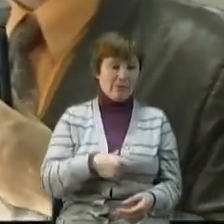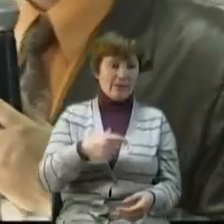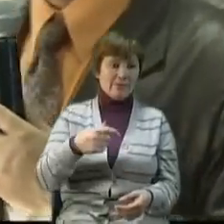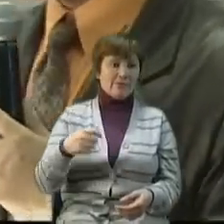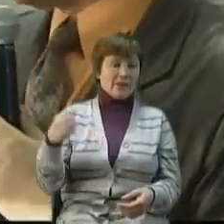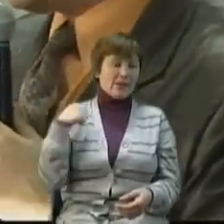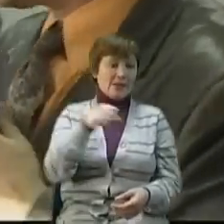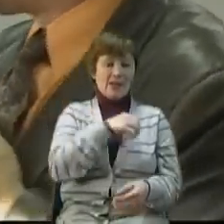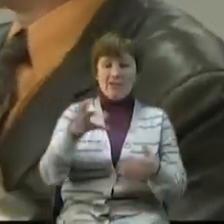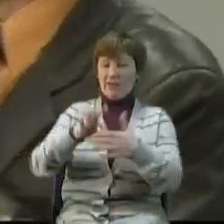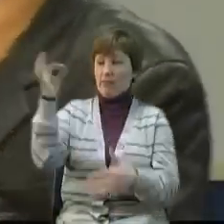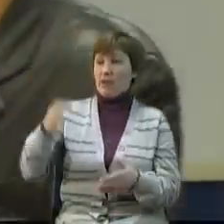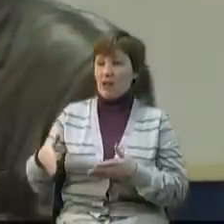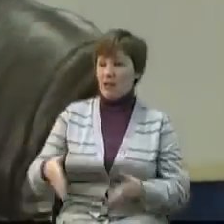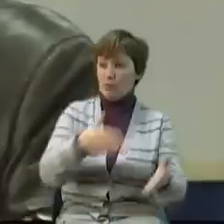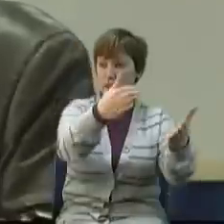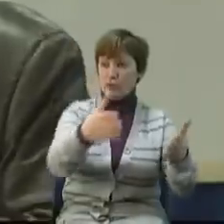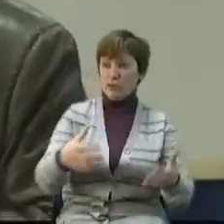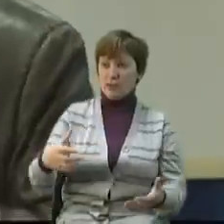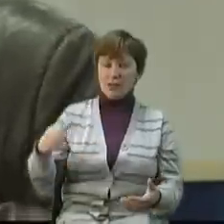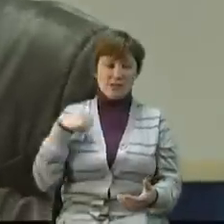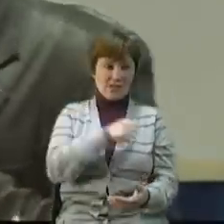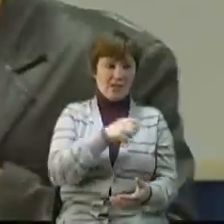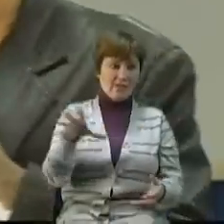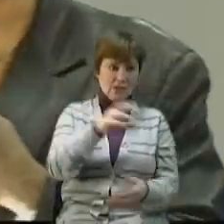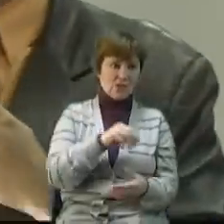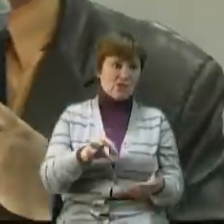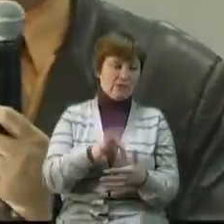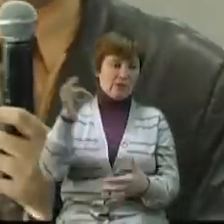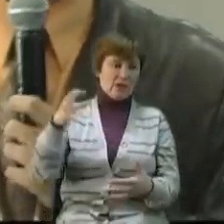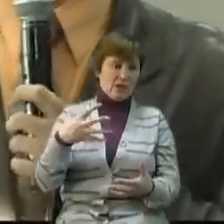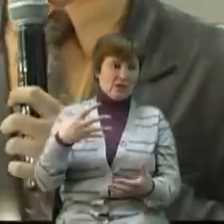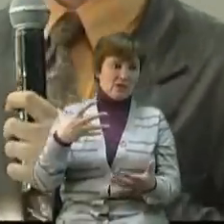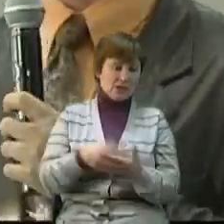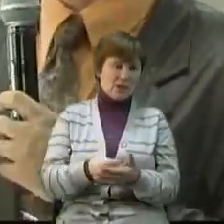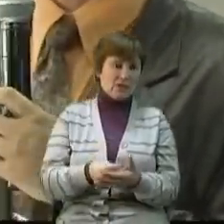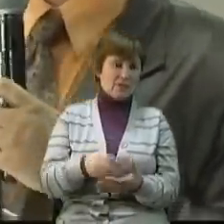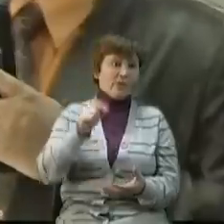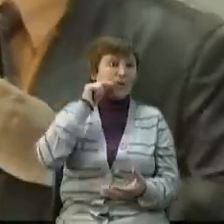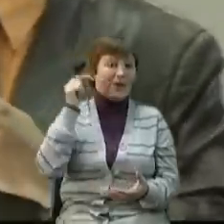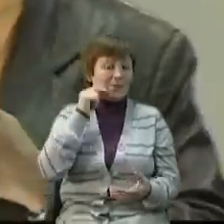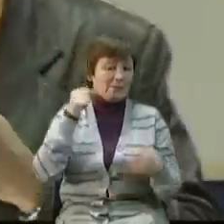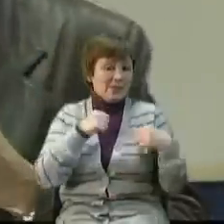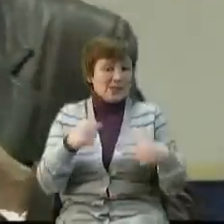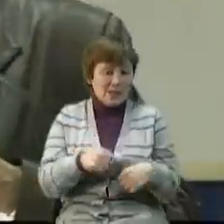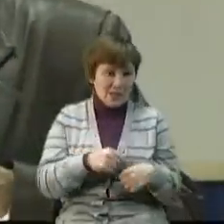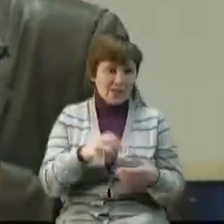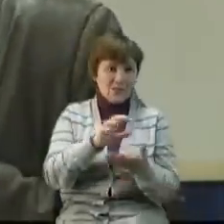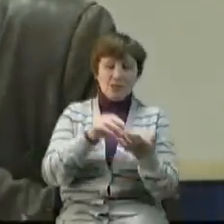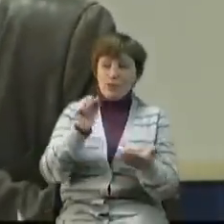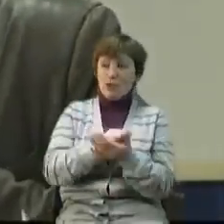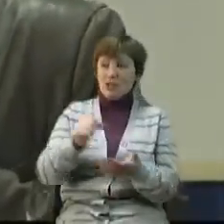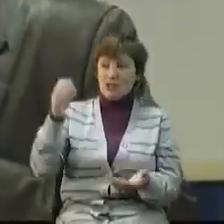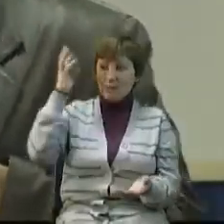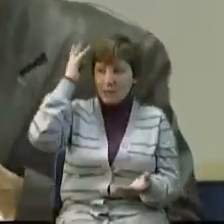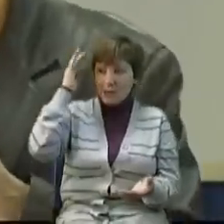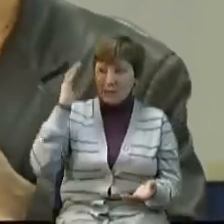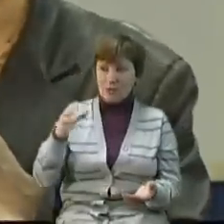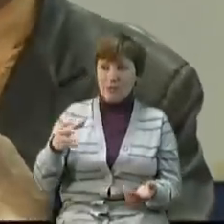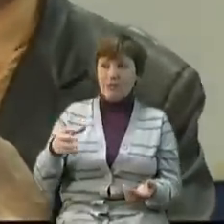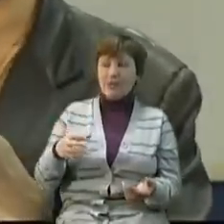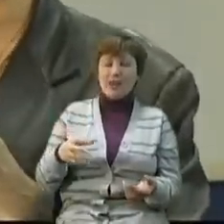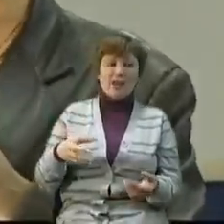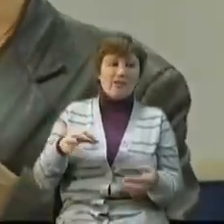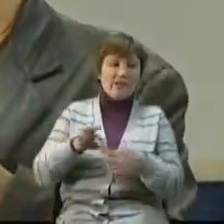разумом, своими испорченными чувствами, своим лукавым сердцем. Он начал сам себе выбирать дорогу.